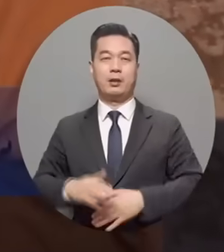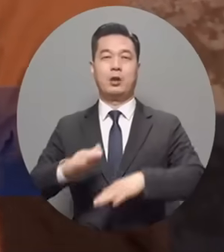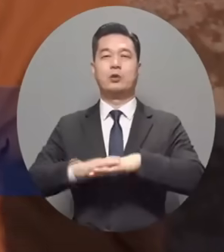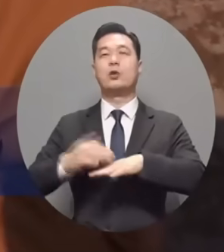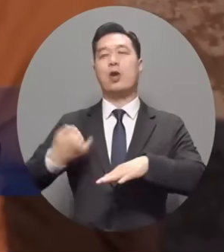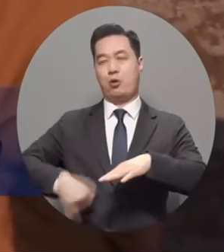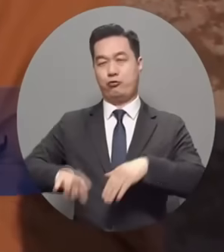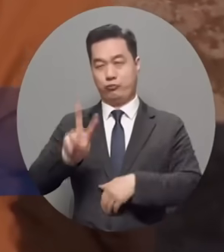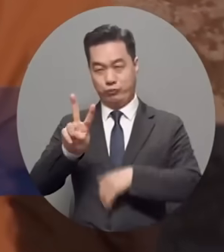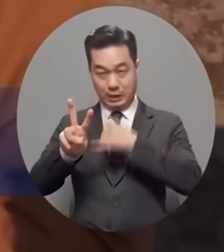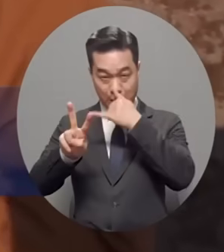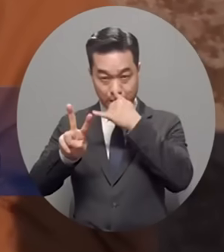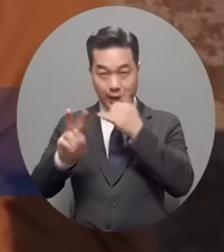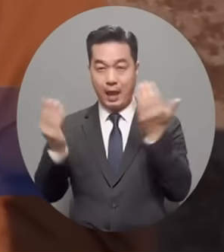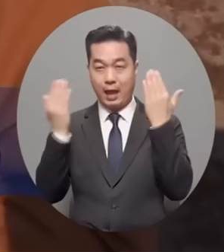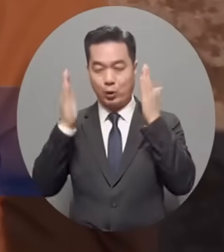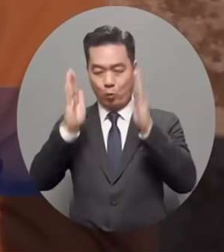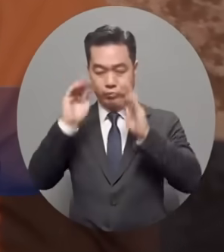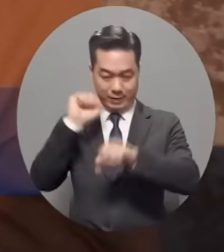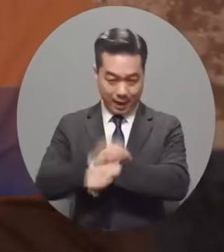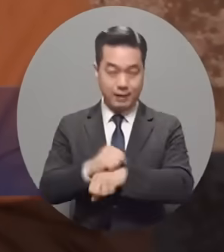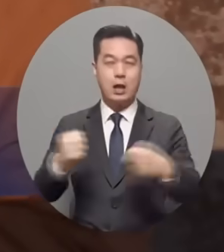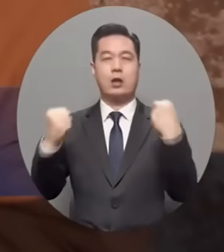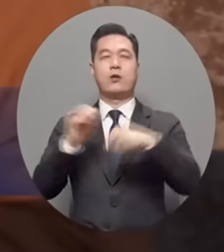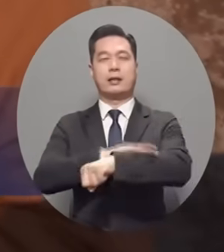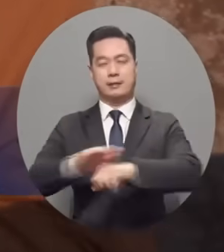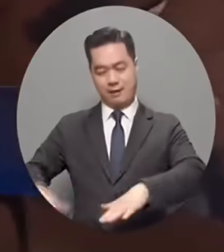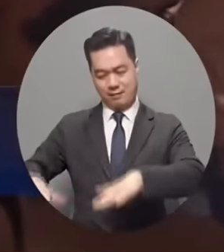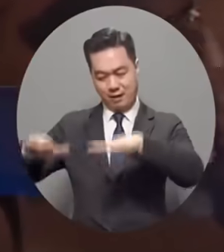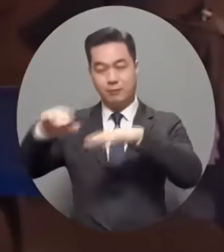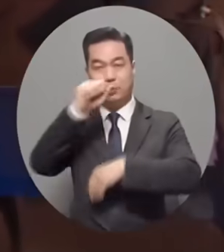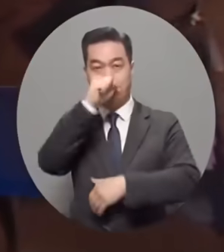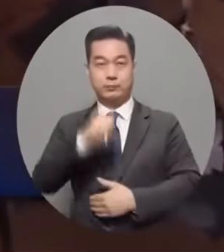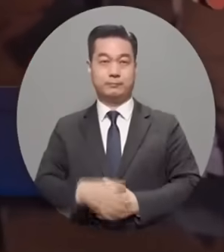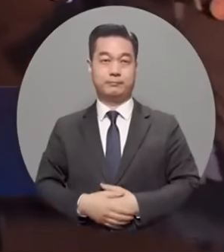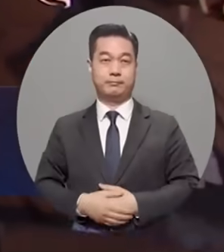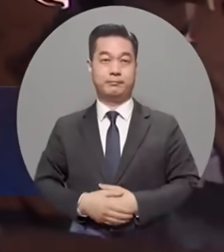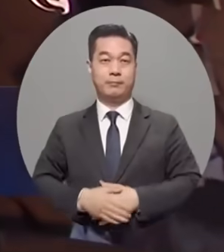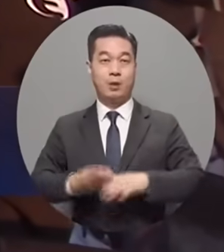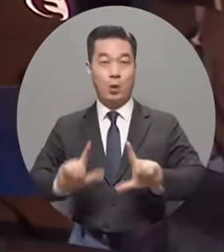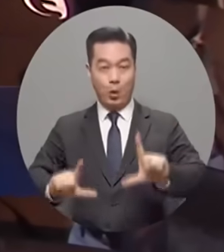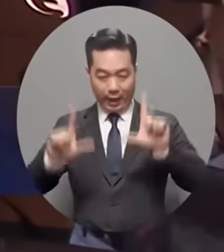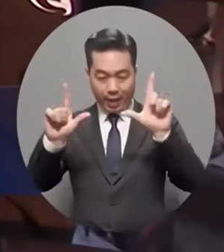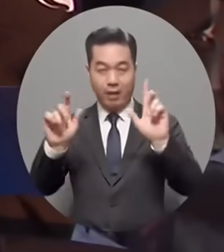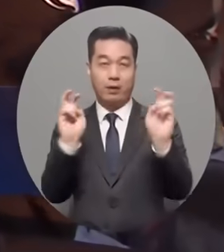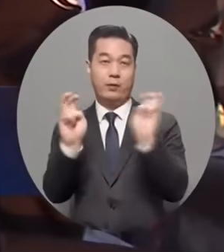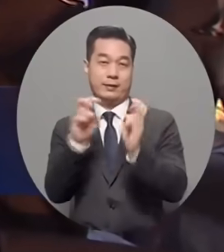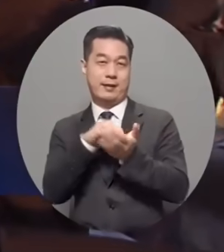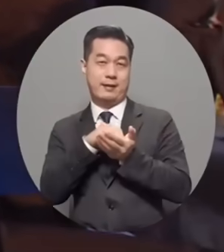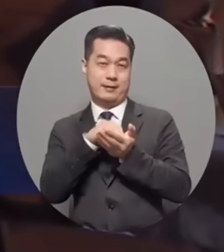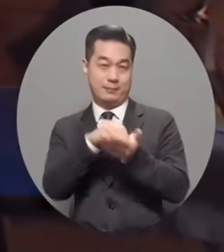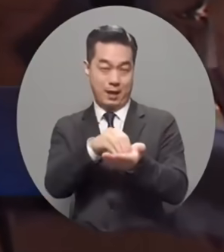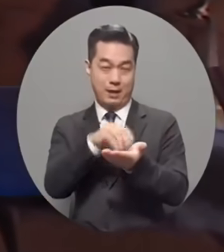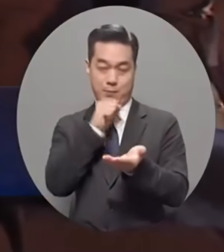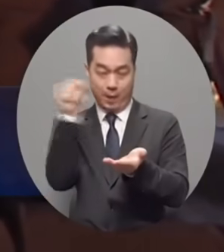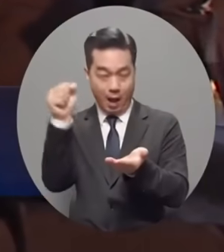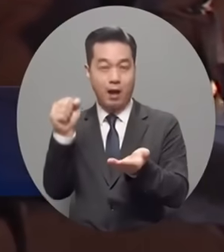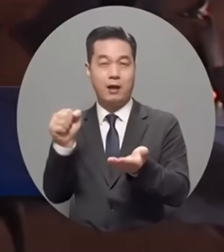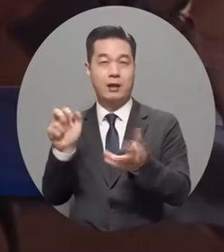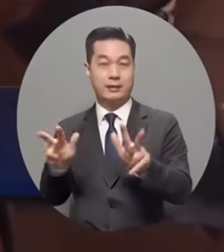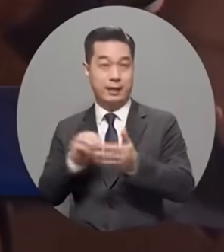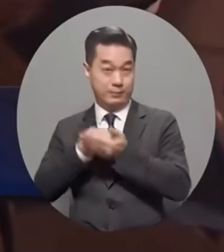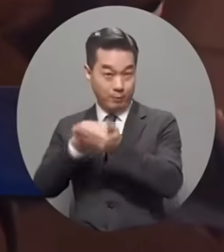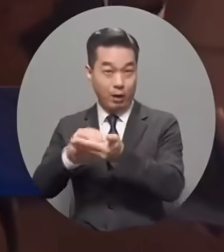있는데 계속 공부 잘하고 건강하게 잘 뛰어다녔으면 좋겠습니다. 올해 이제 회사에 입사하게 돼가지고 이제 곧